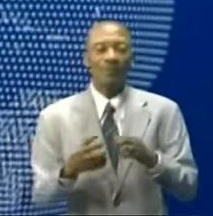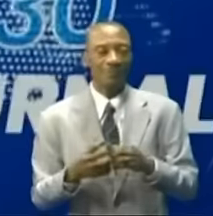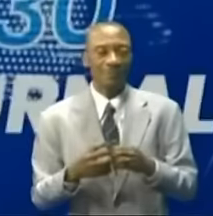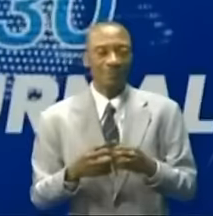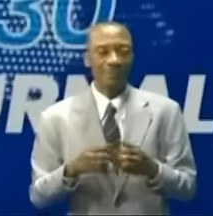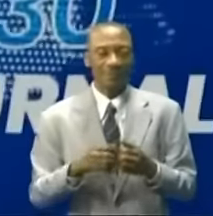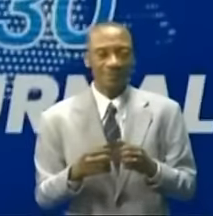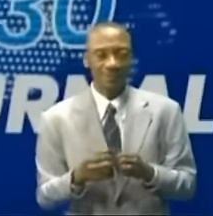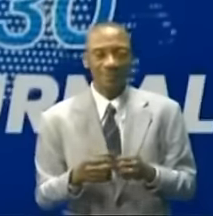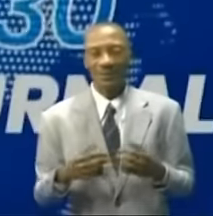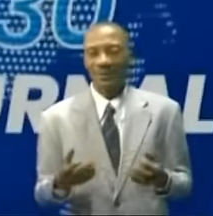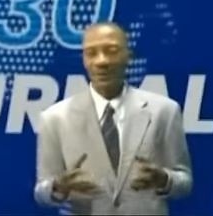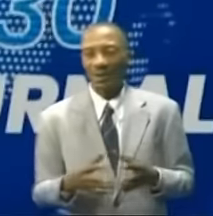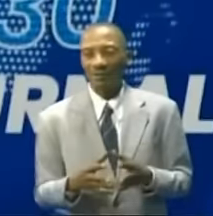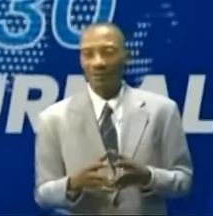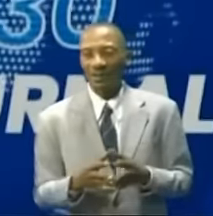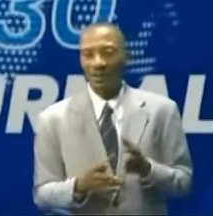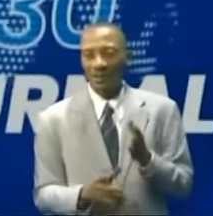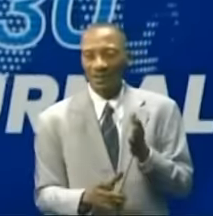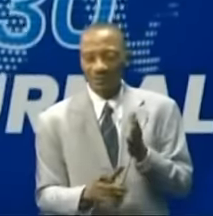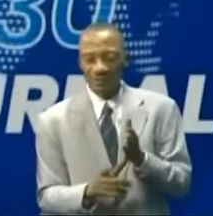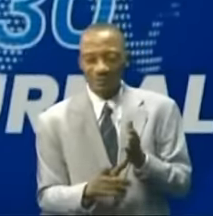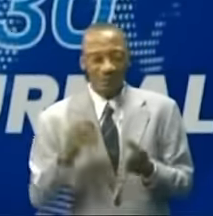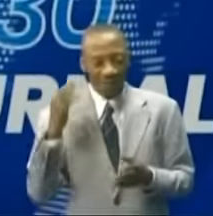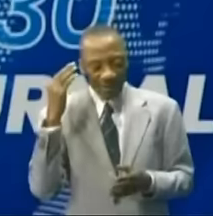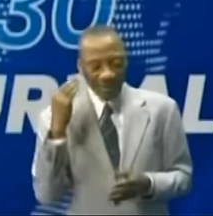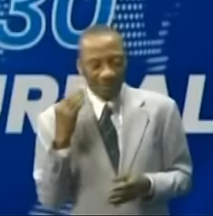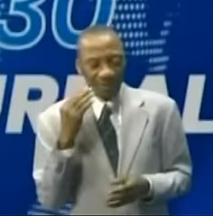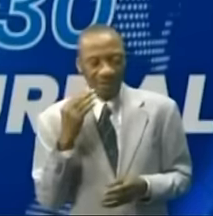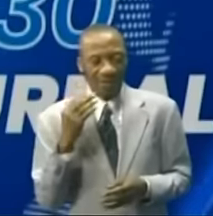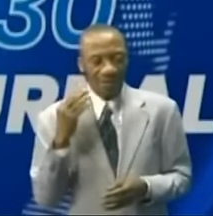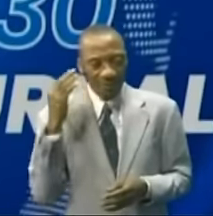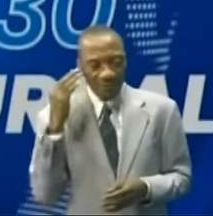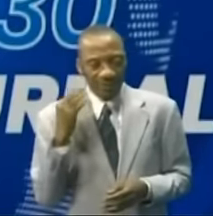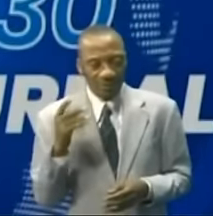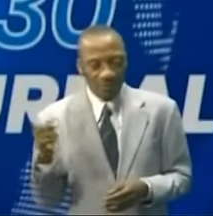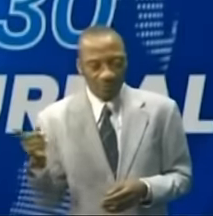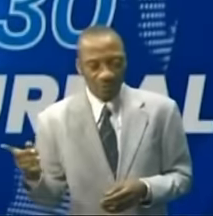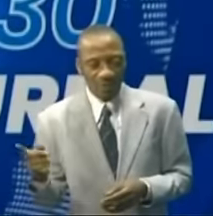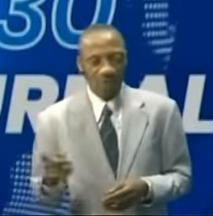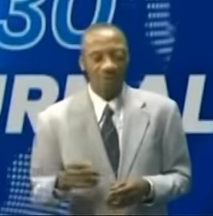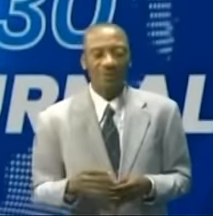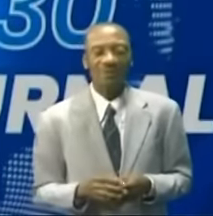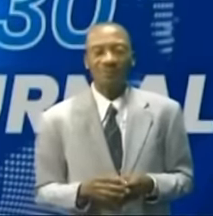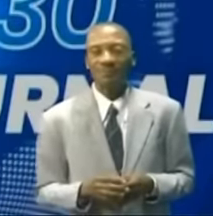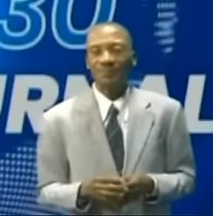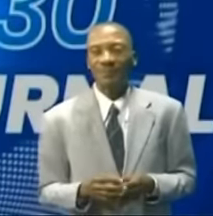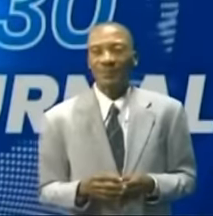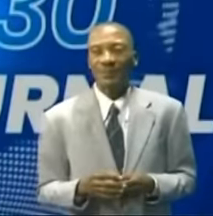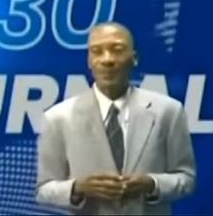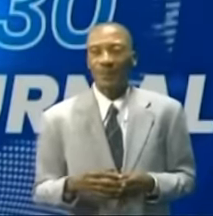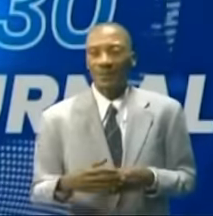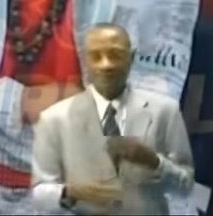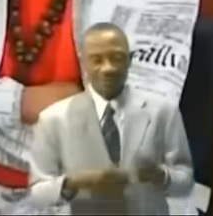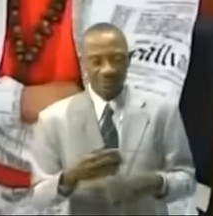vice-ministre en charge des affaires coutumières veut mener des actions de grandes envergures, nous rapporte Yvette